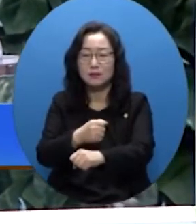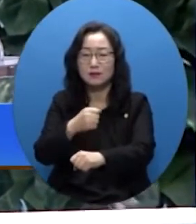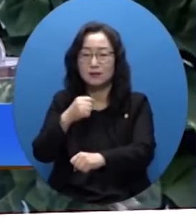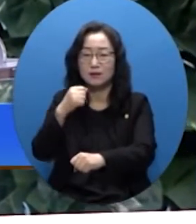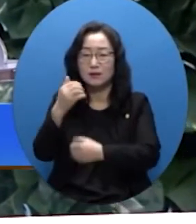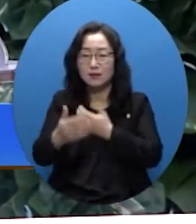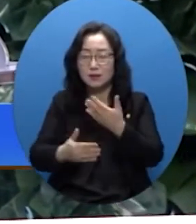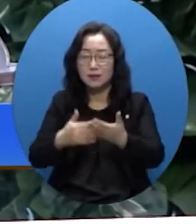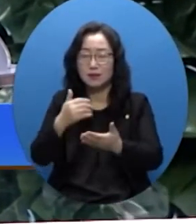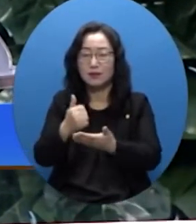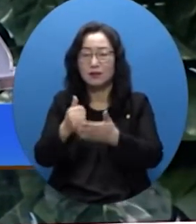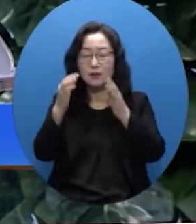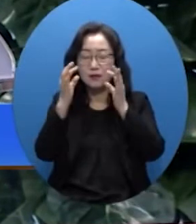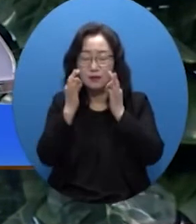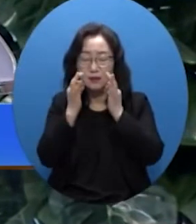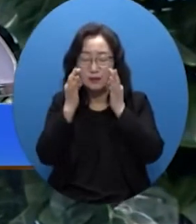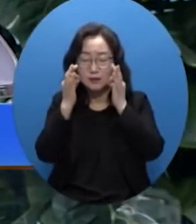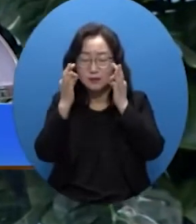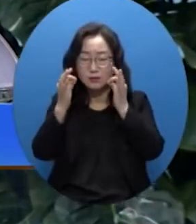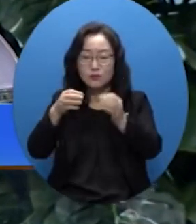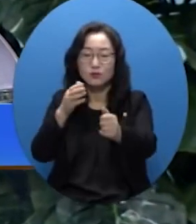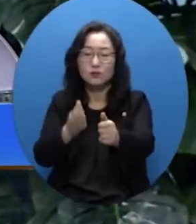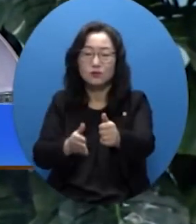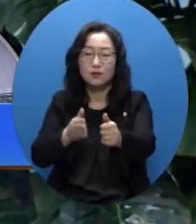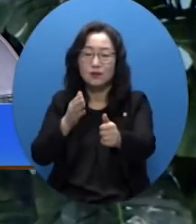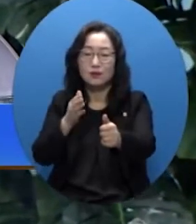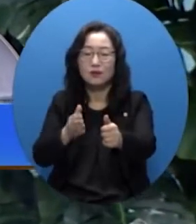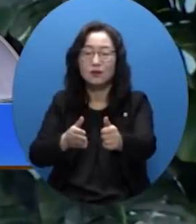ie 에 아 또